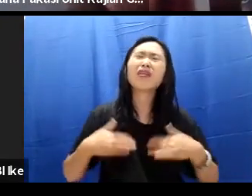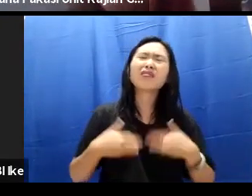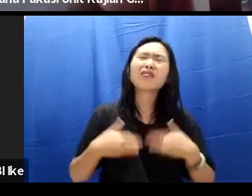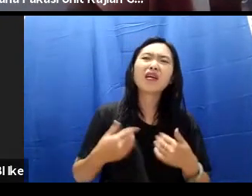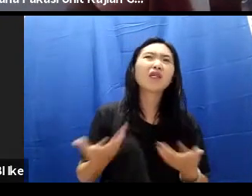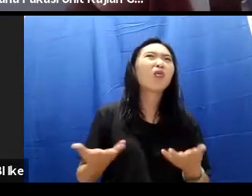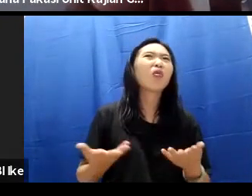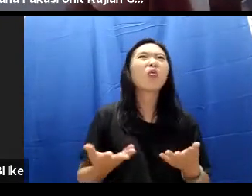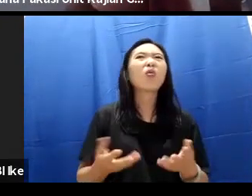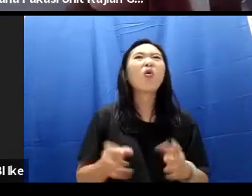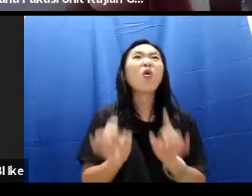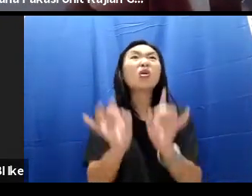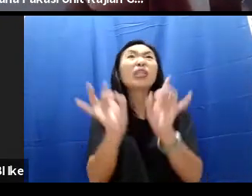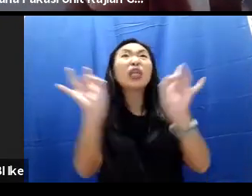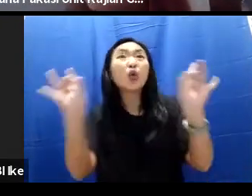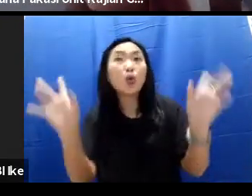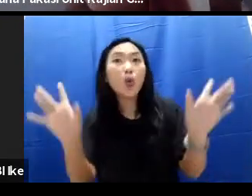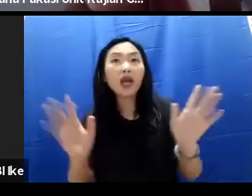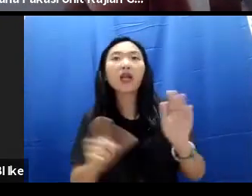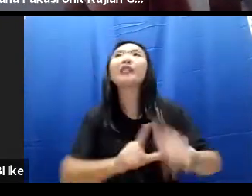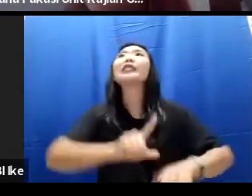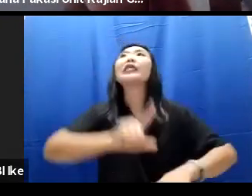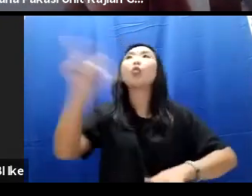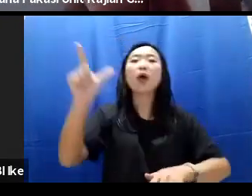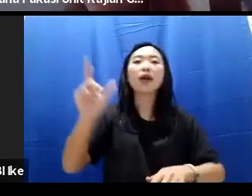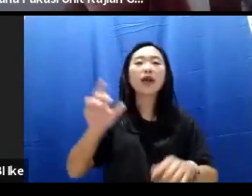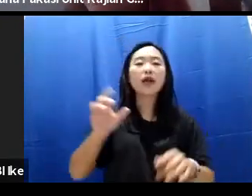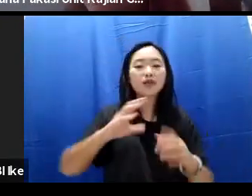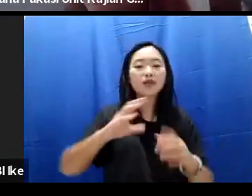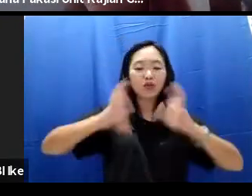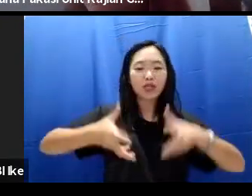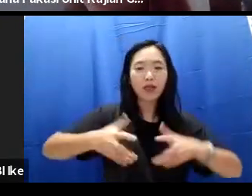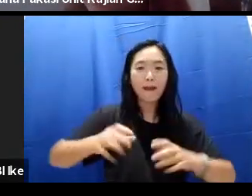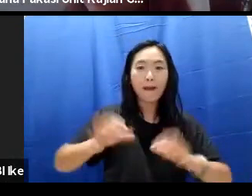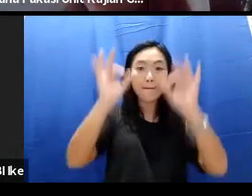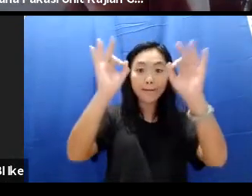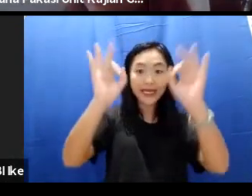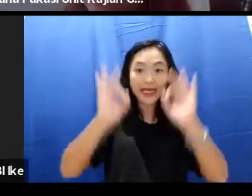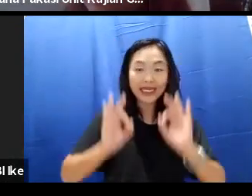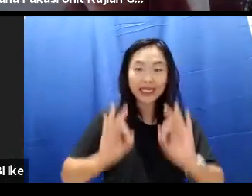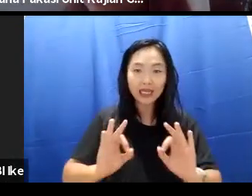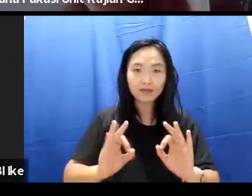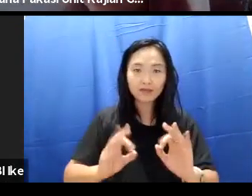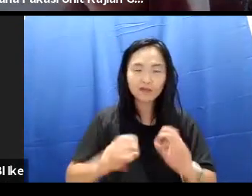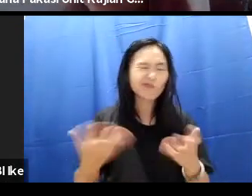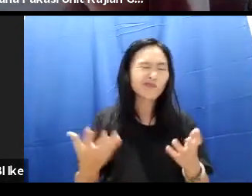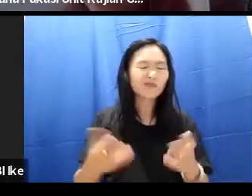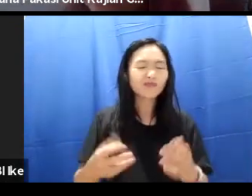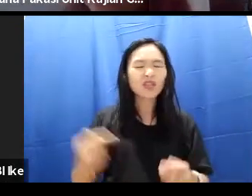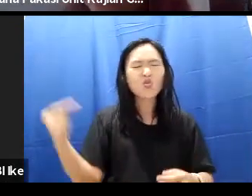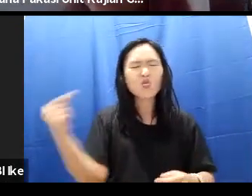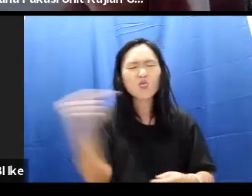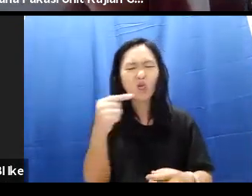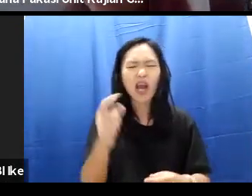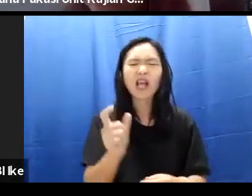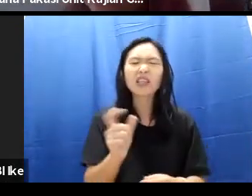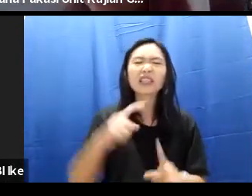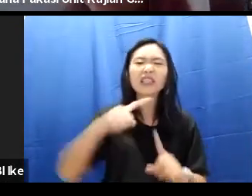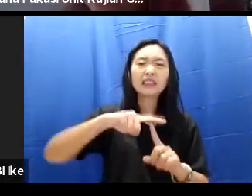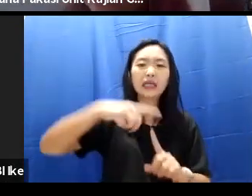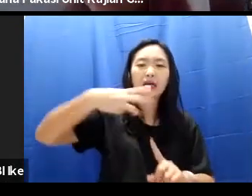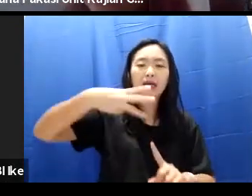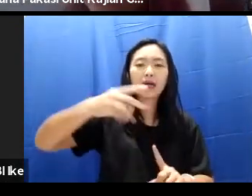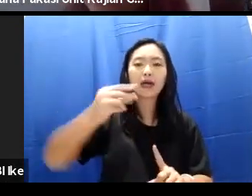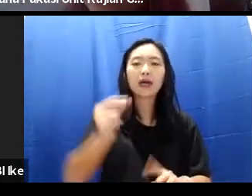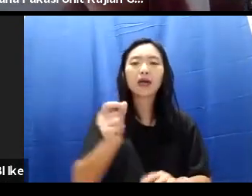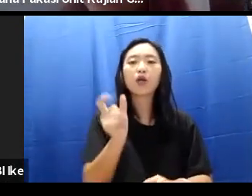Pak, capaian-capaian yang saya raih. Seperti itu, Mbak Renvi. Oke. Jadi kalau dari